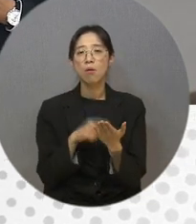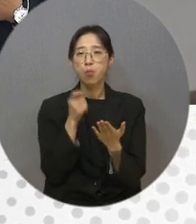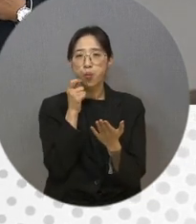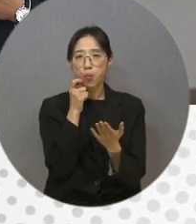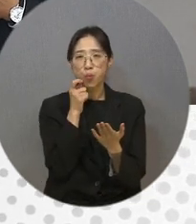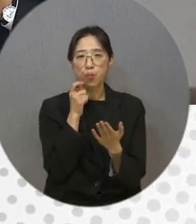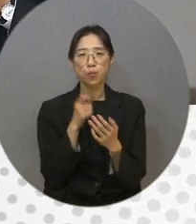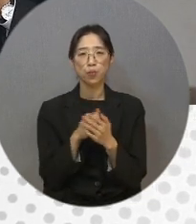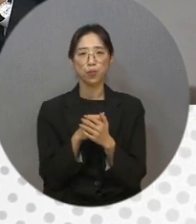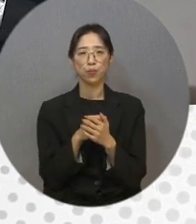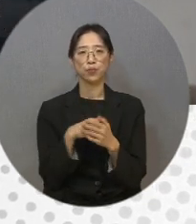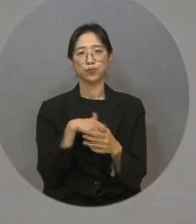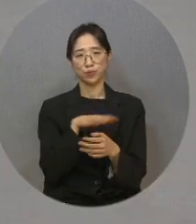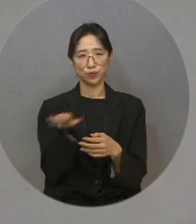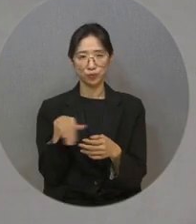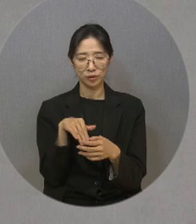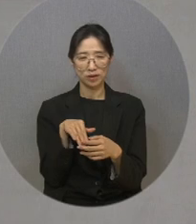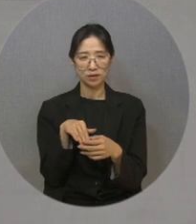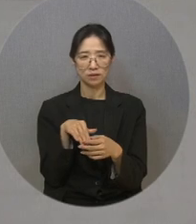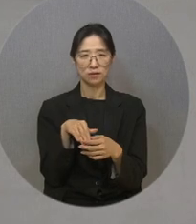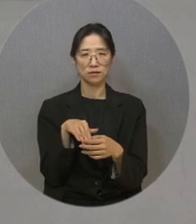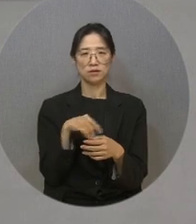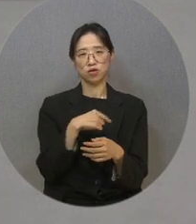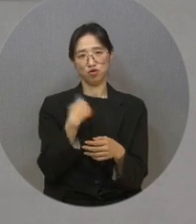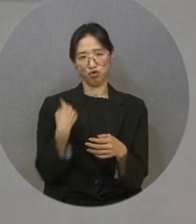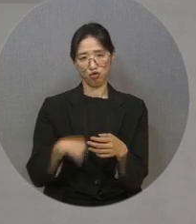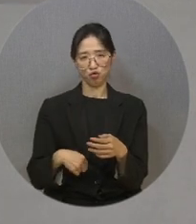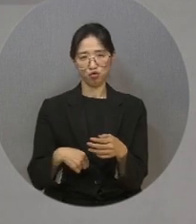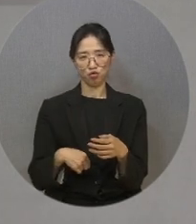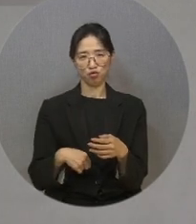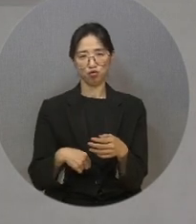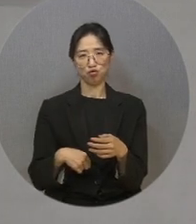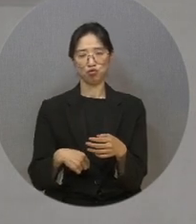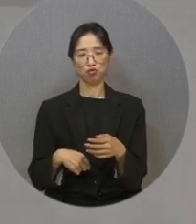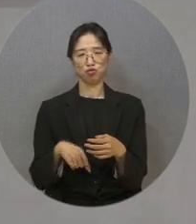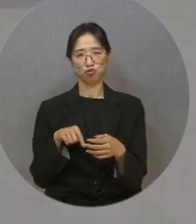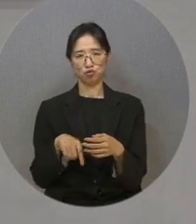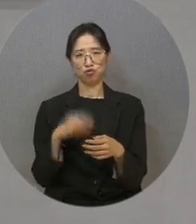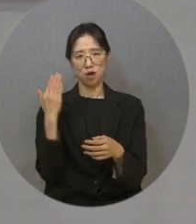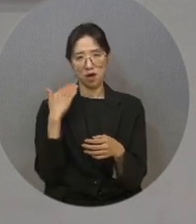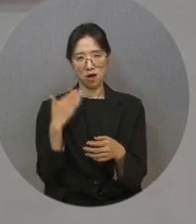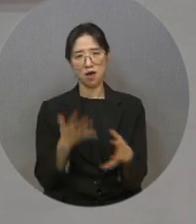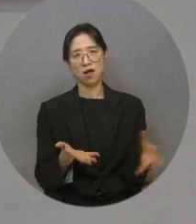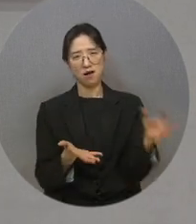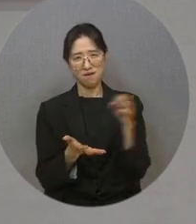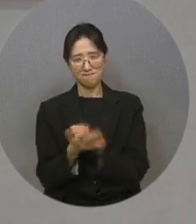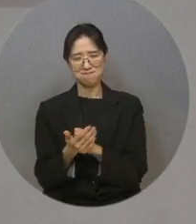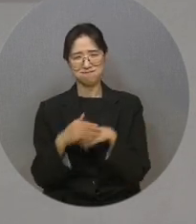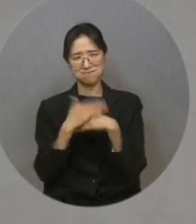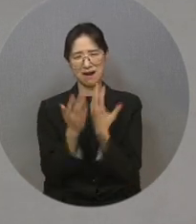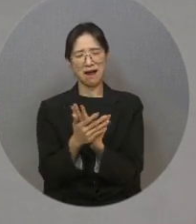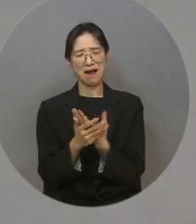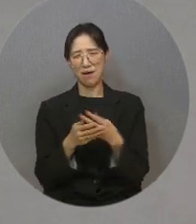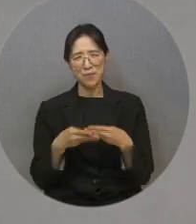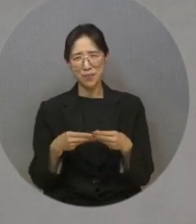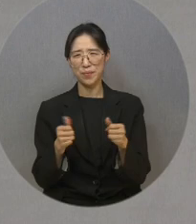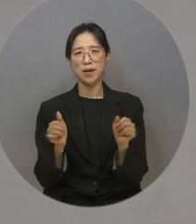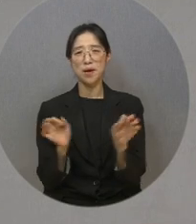됐냐? 우리가 중국이 우리를 침략해서 우리의